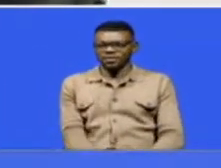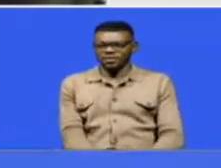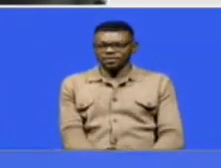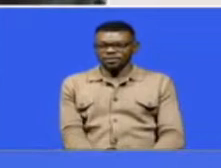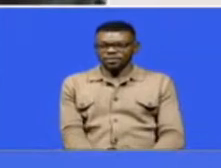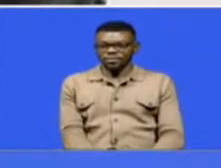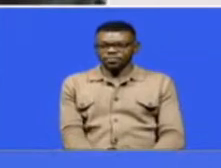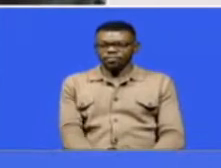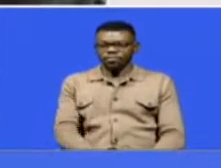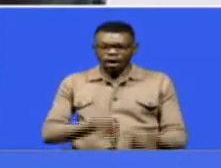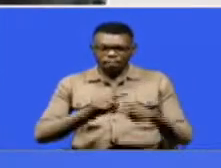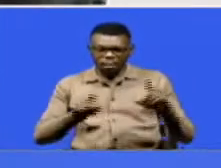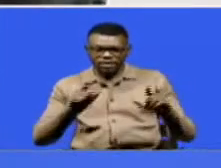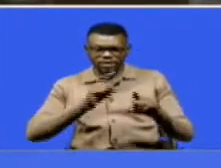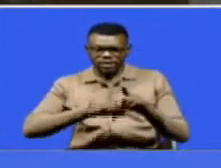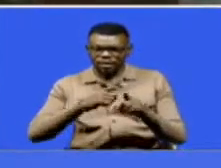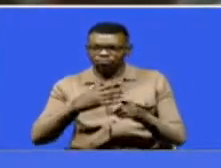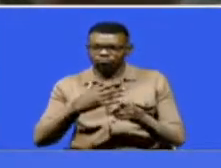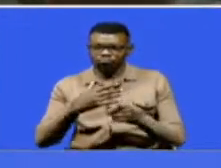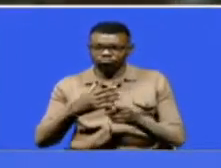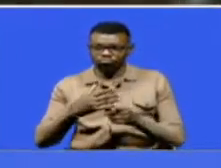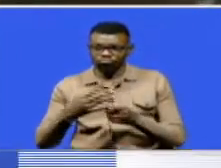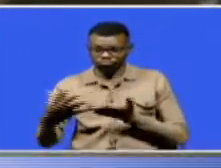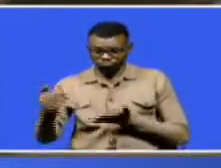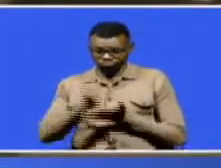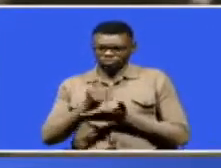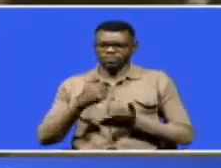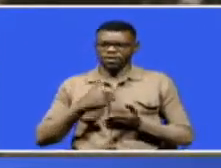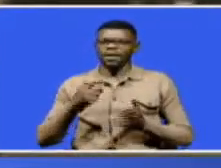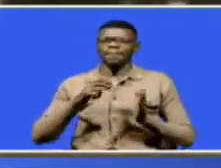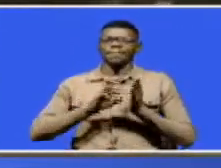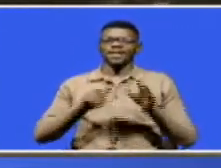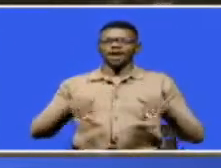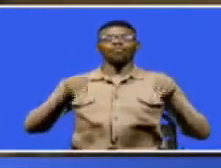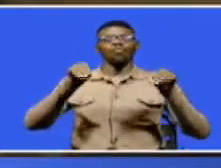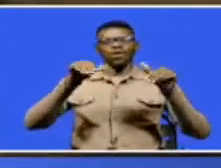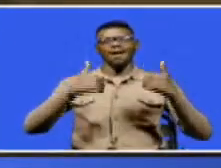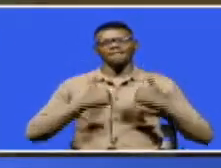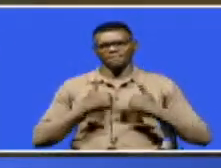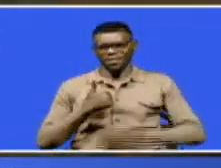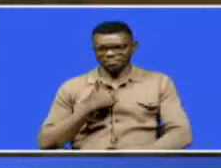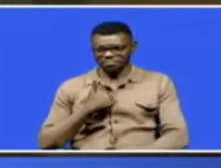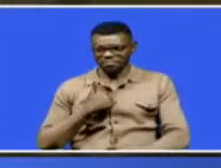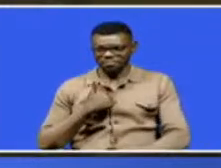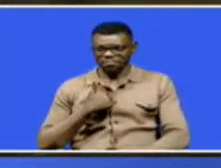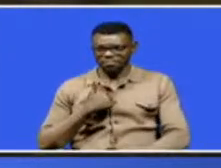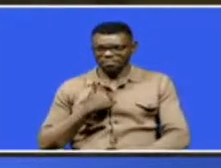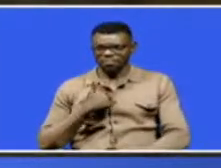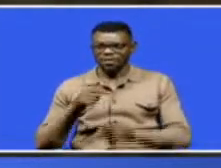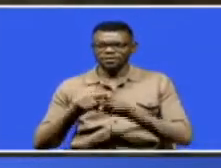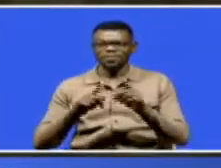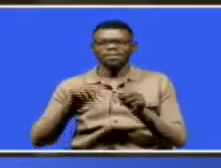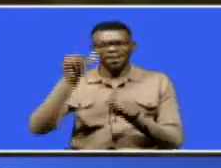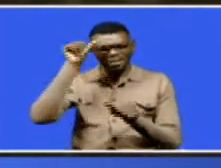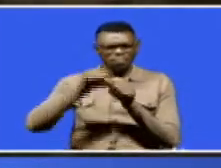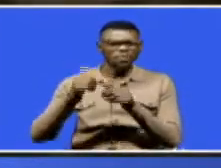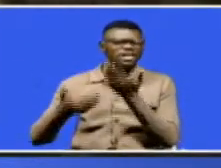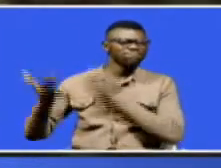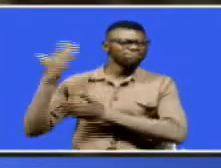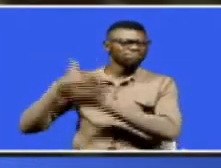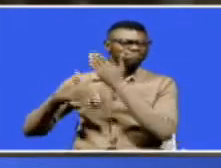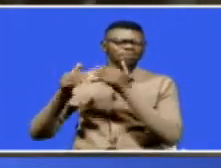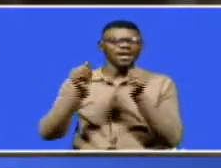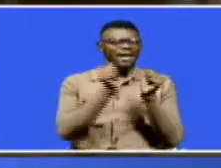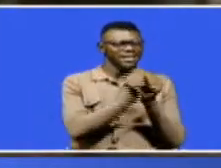so they saw something in me. Ila mahojiano hayo yalifufua kumbukumbu za jaribio la mapinduzi ya mwaka